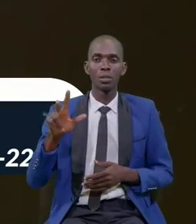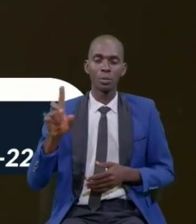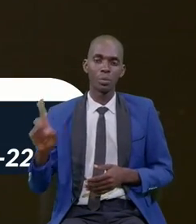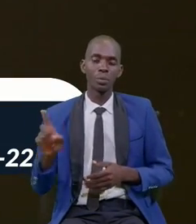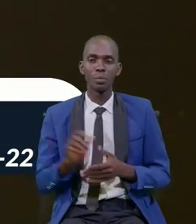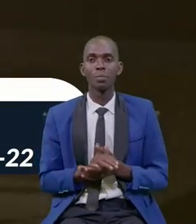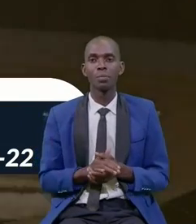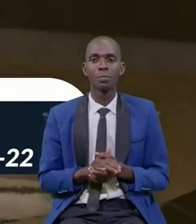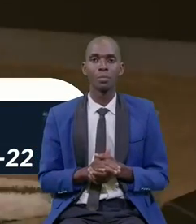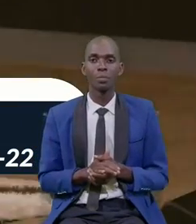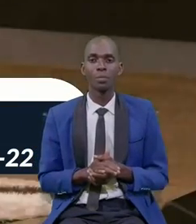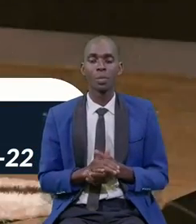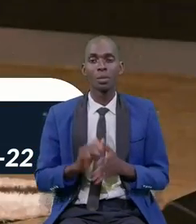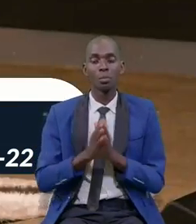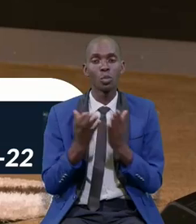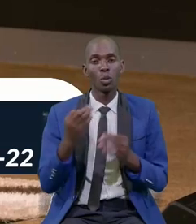Matthieu